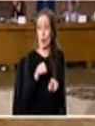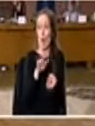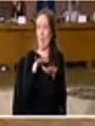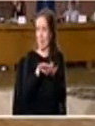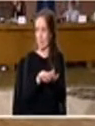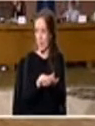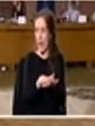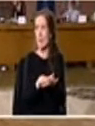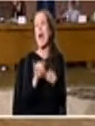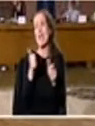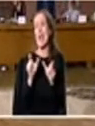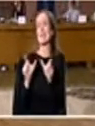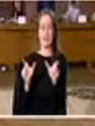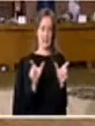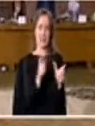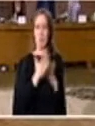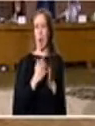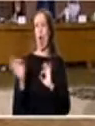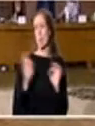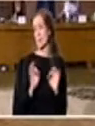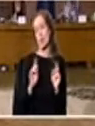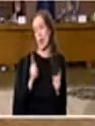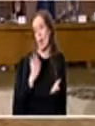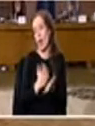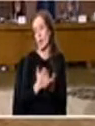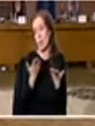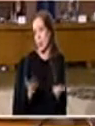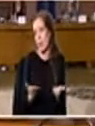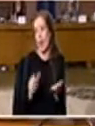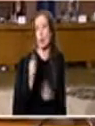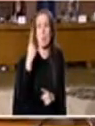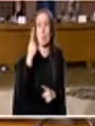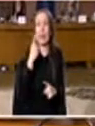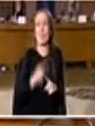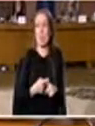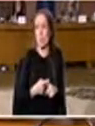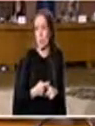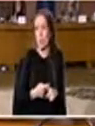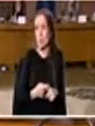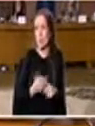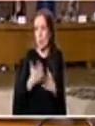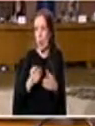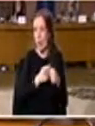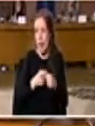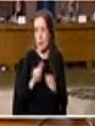mere obezbeđenja kakve su zapravo morale biti, obzirom da je prvi put organizacija koju nismo želeli